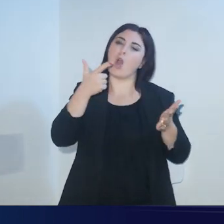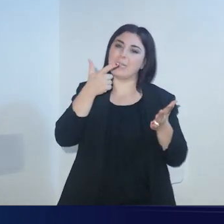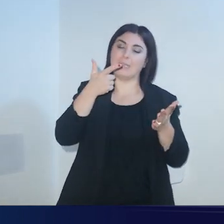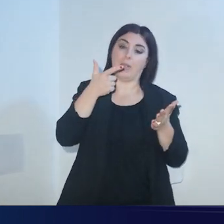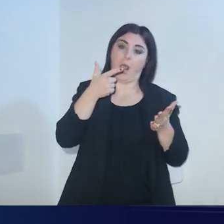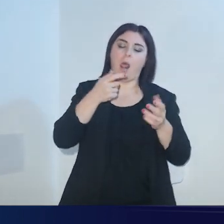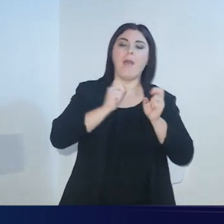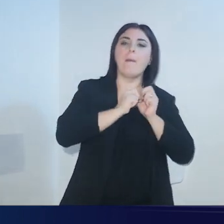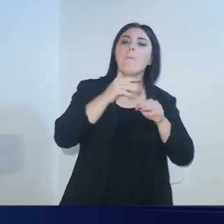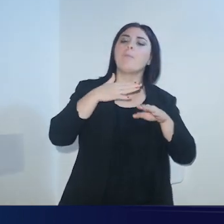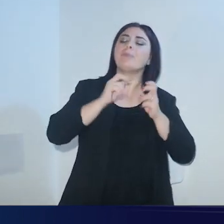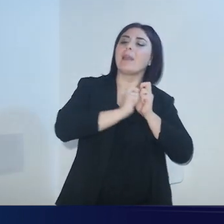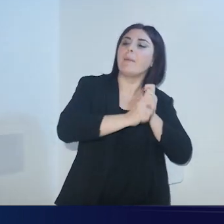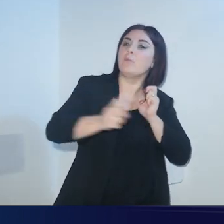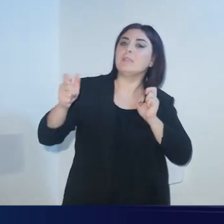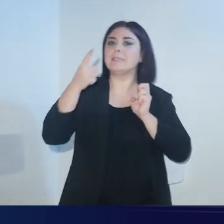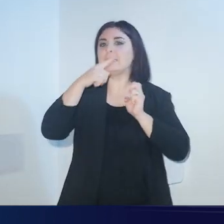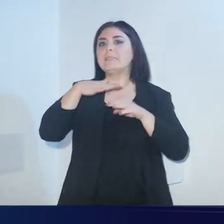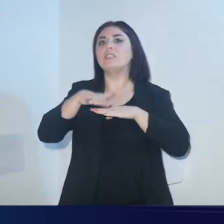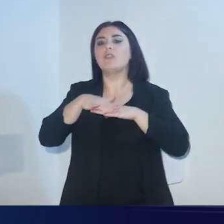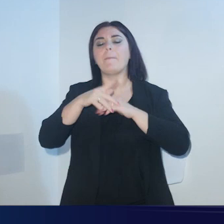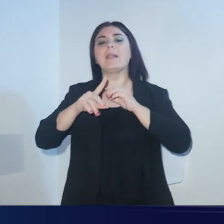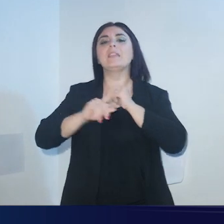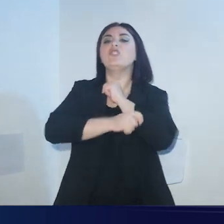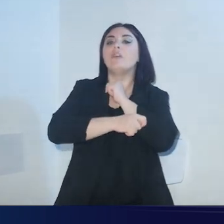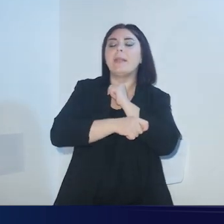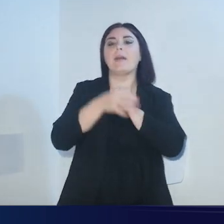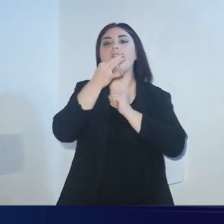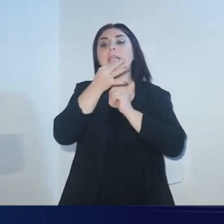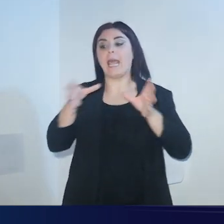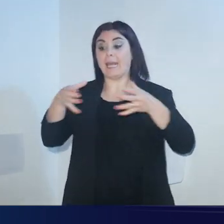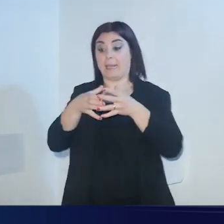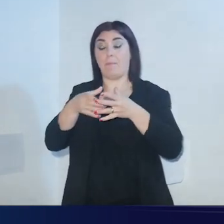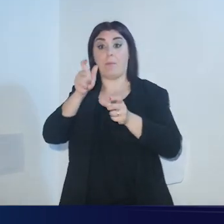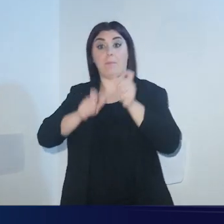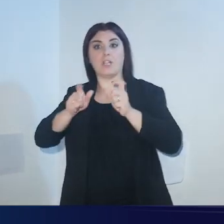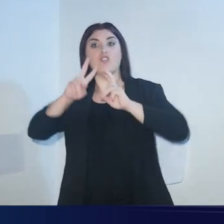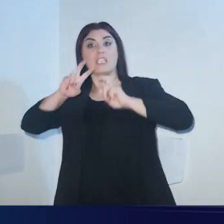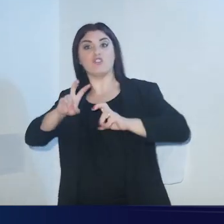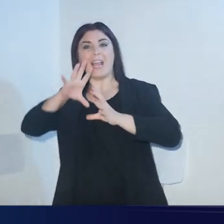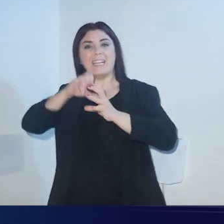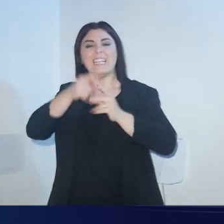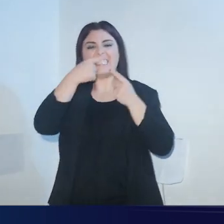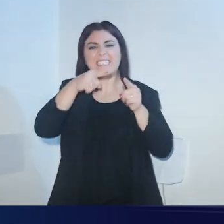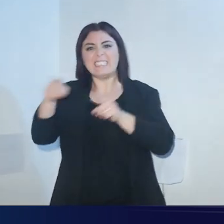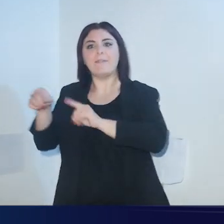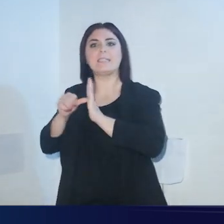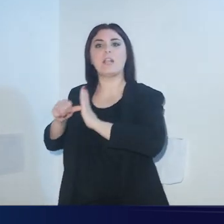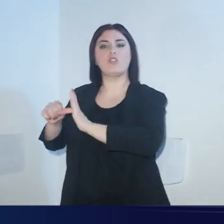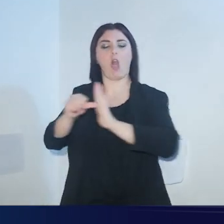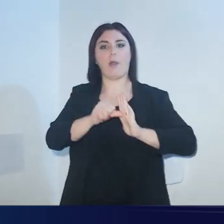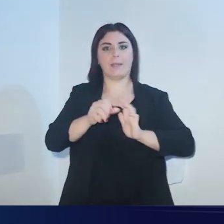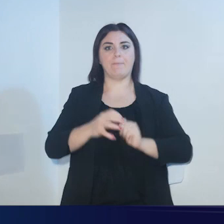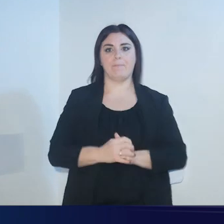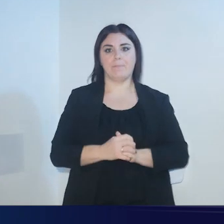la multidisciplinarità, quindi la creazione di un team che veda all'interno ricercatori di diversi settori. In questo